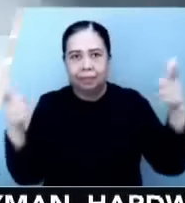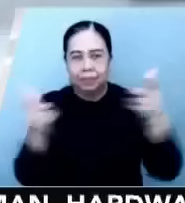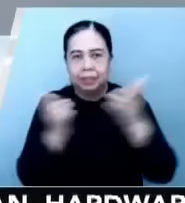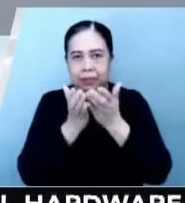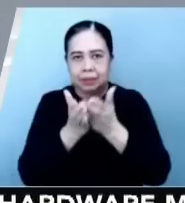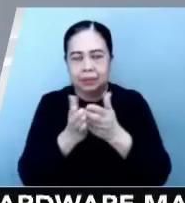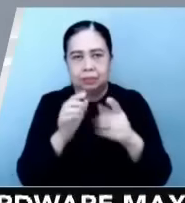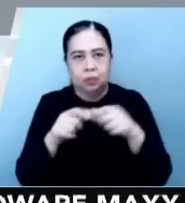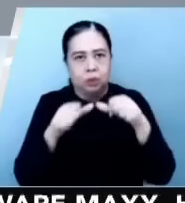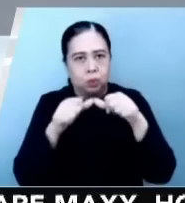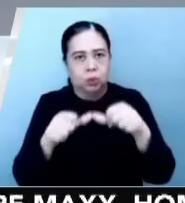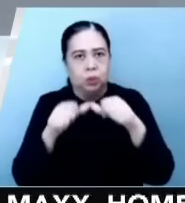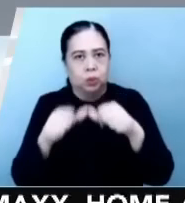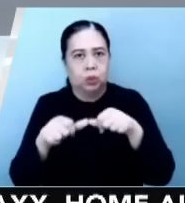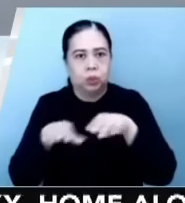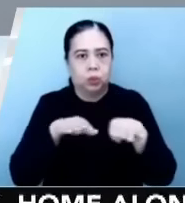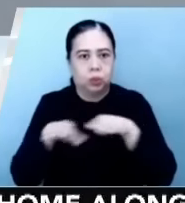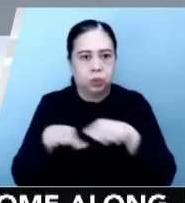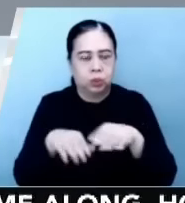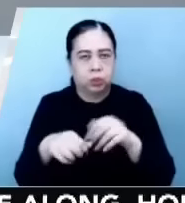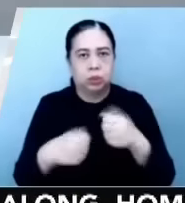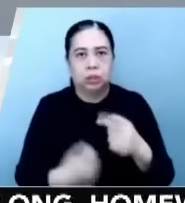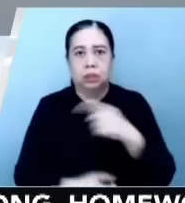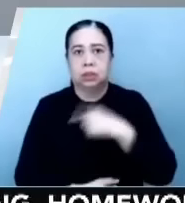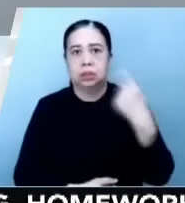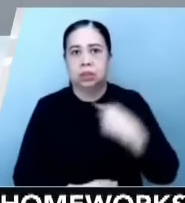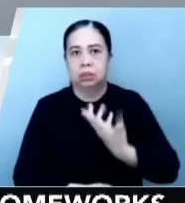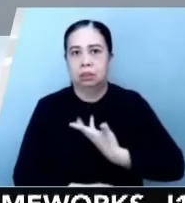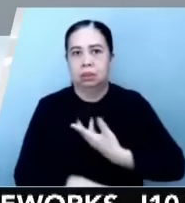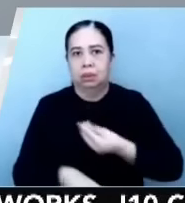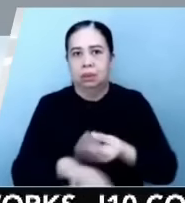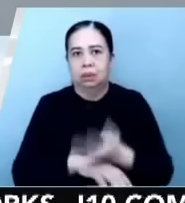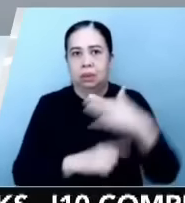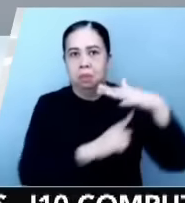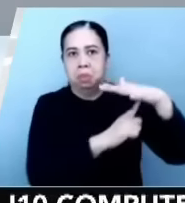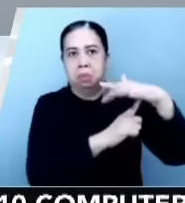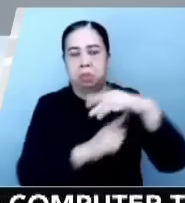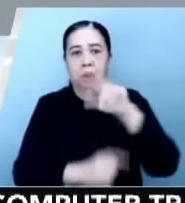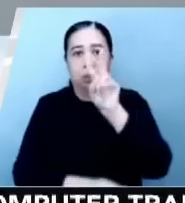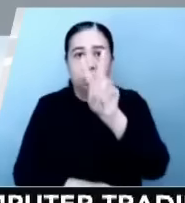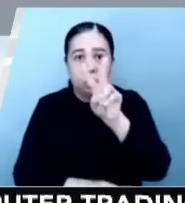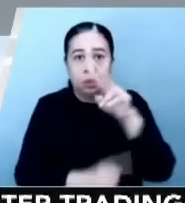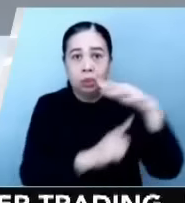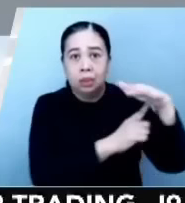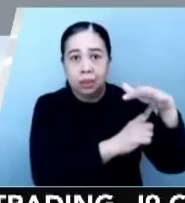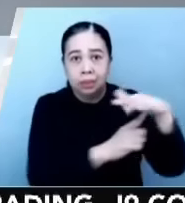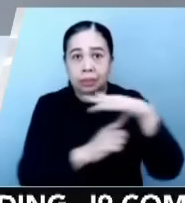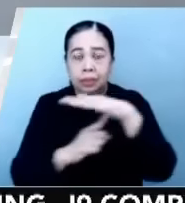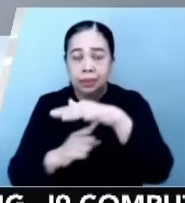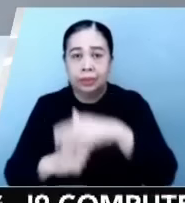habulan, nagpakita na ng puwersa ang China at nagpalipad ng 2 helicopter.